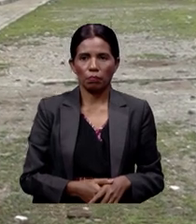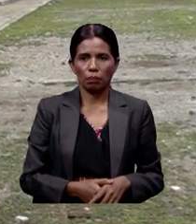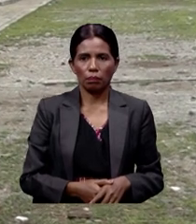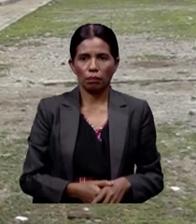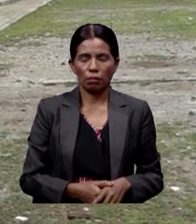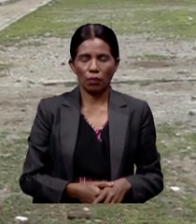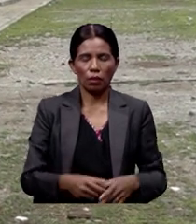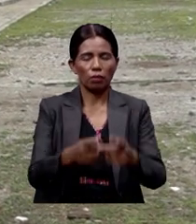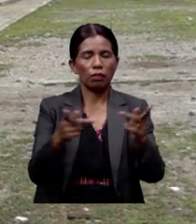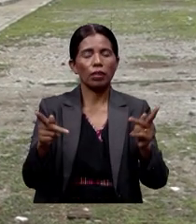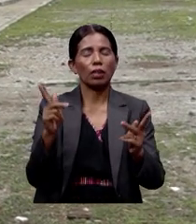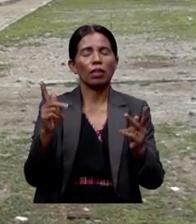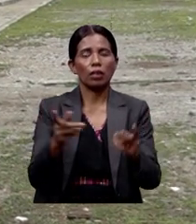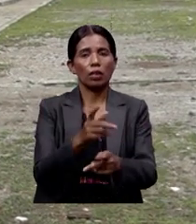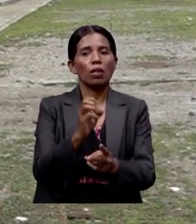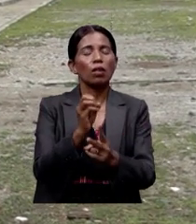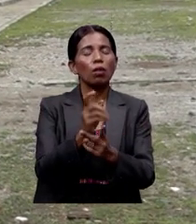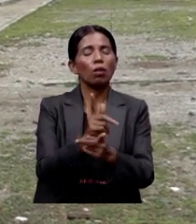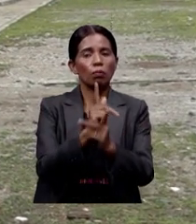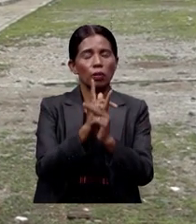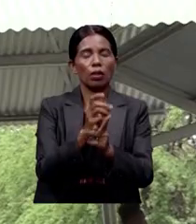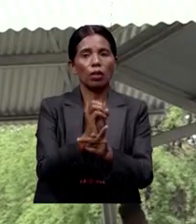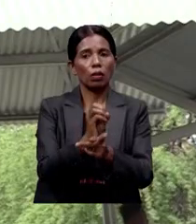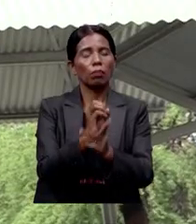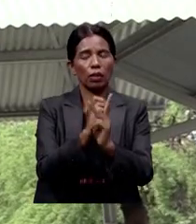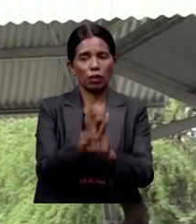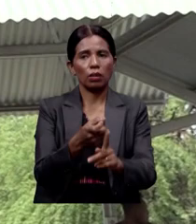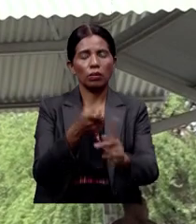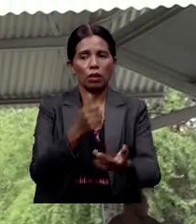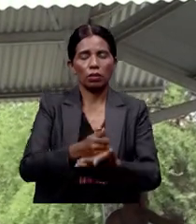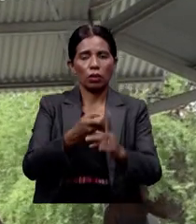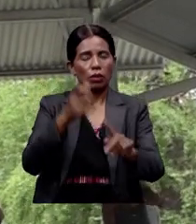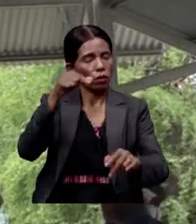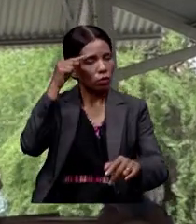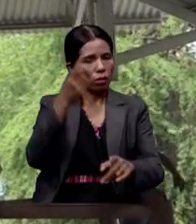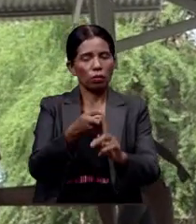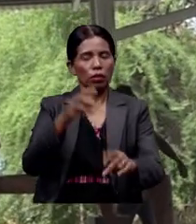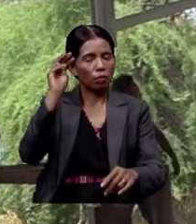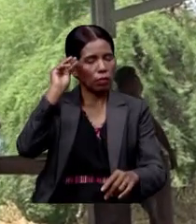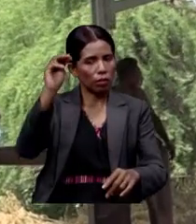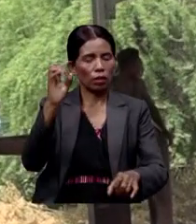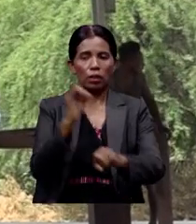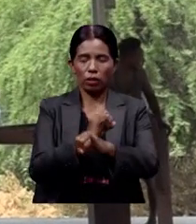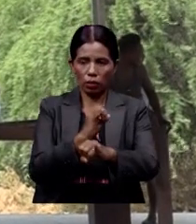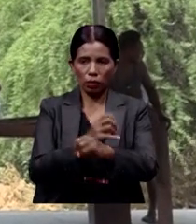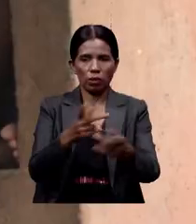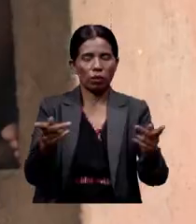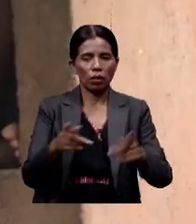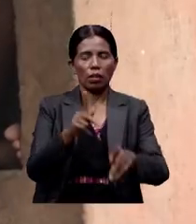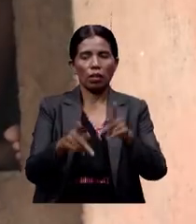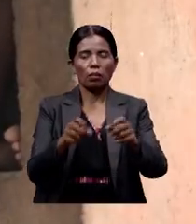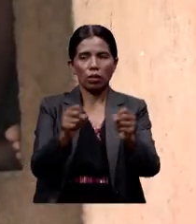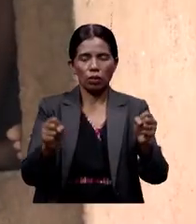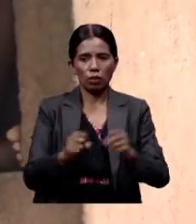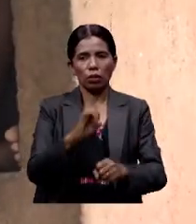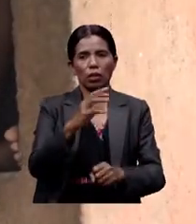Centro Cooperativa Curilimano no Darfate Negócio, no Beheta, na Zura, Rússia Governo, no Rússia Ministério Comércio e Indústria no Ambiente, na Comunidade Yasuko